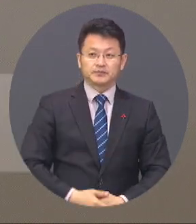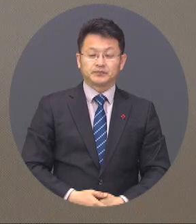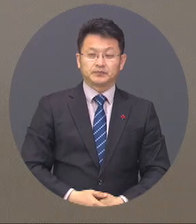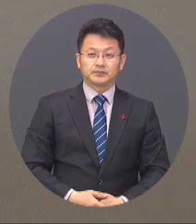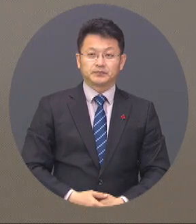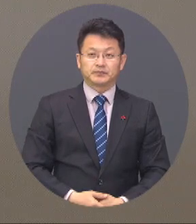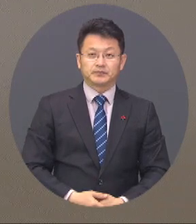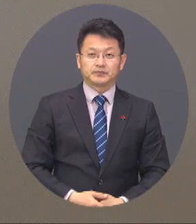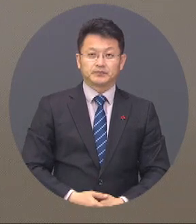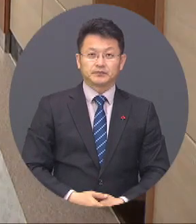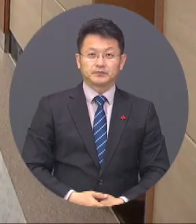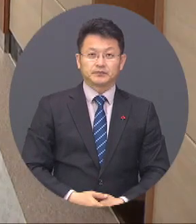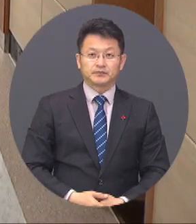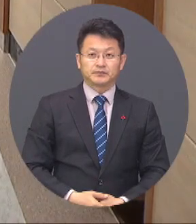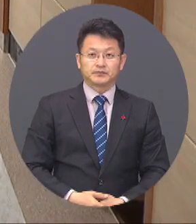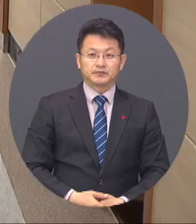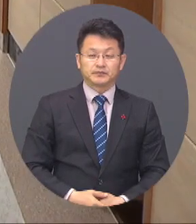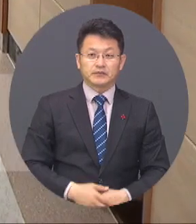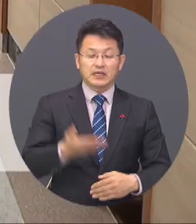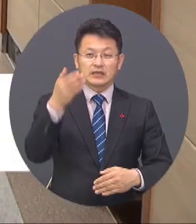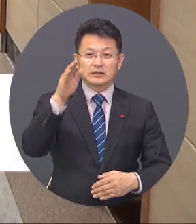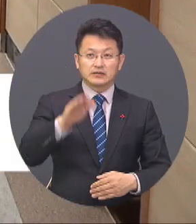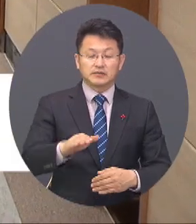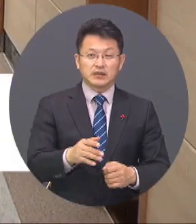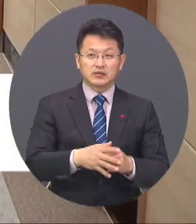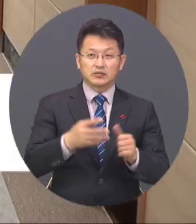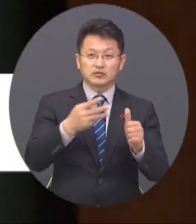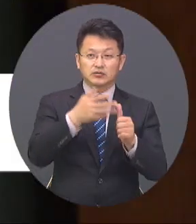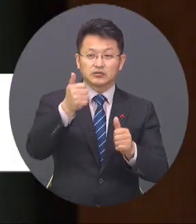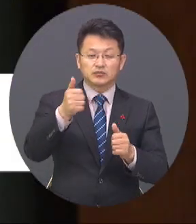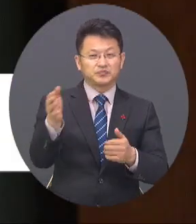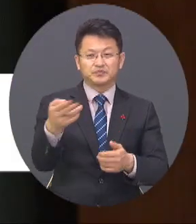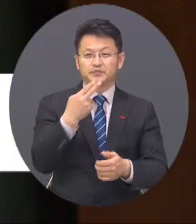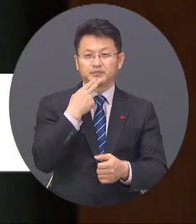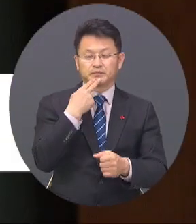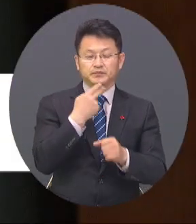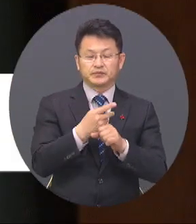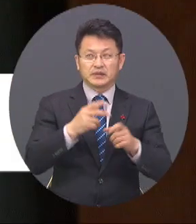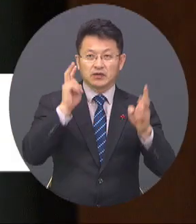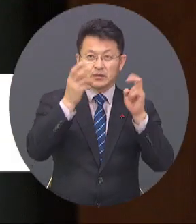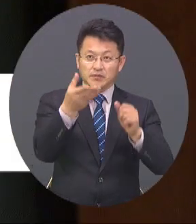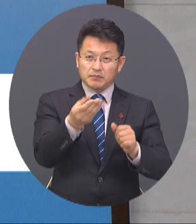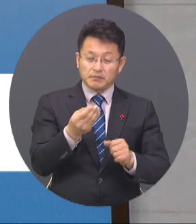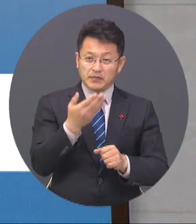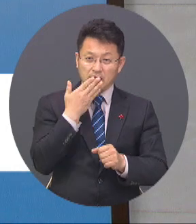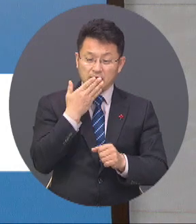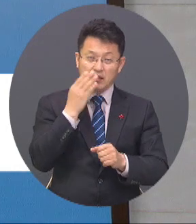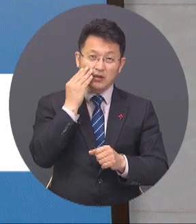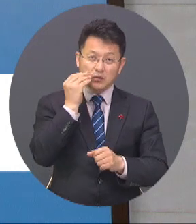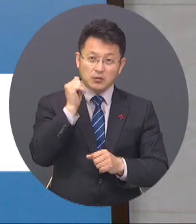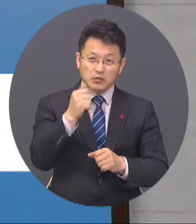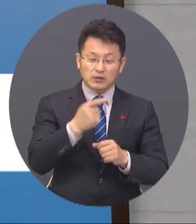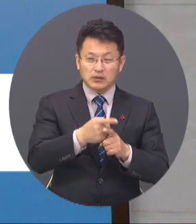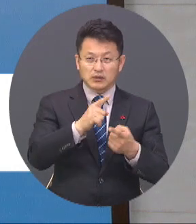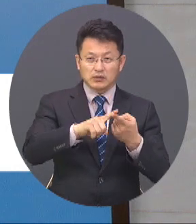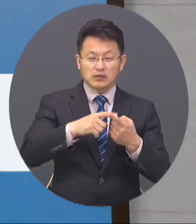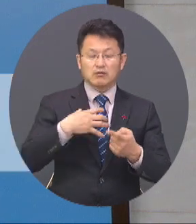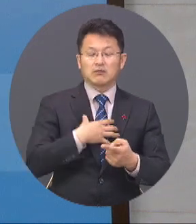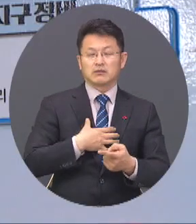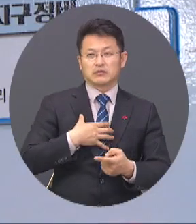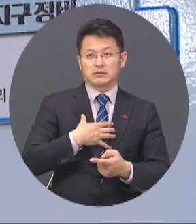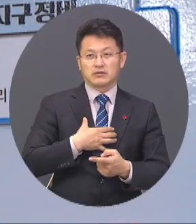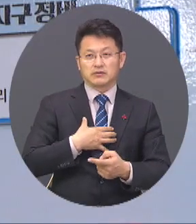기대하고 있습니다 하지만 9 유수 구제 상황에서 기업 유치 등이 순조롭게 진행될 수 있을지